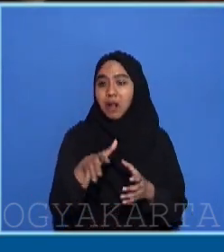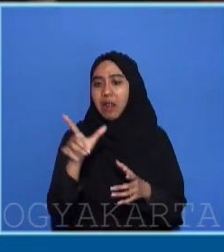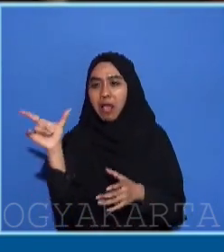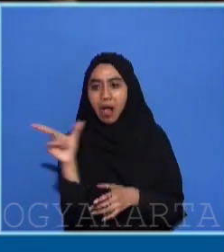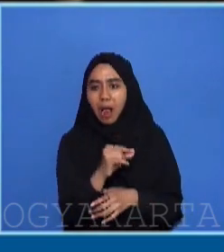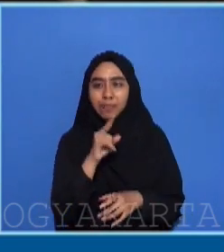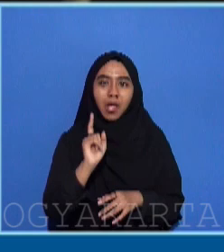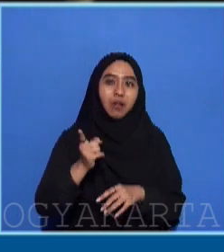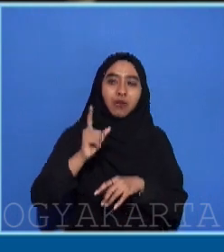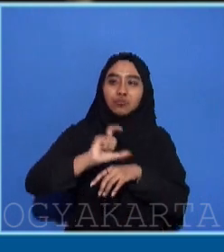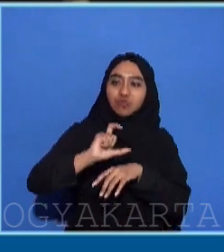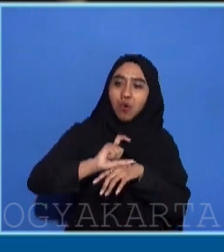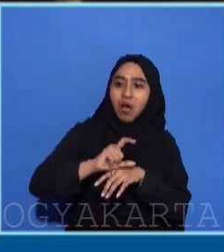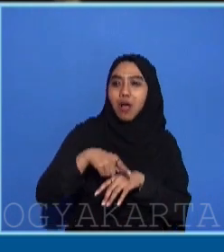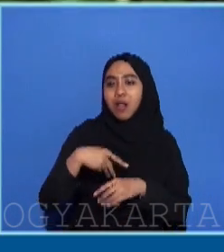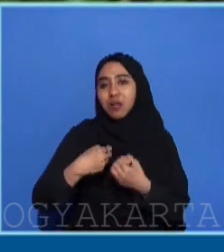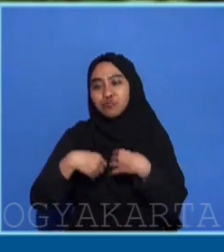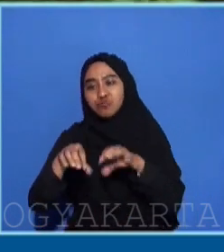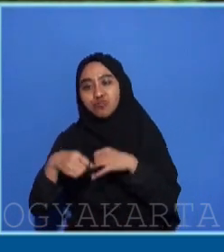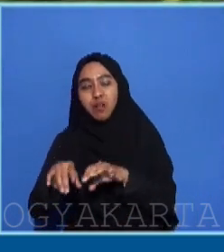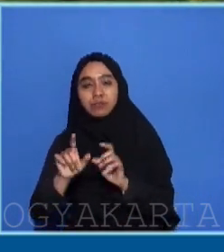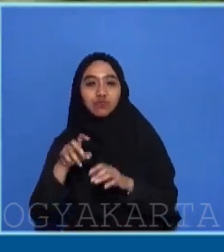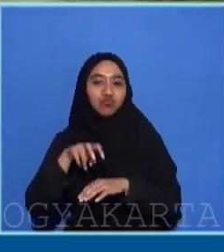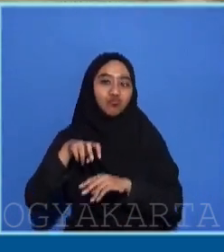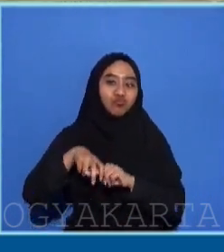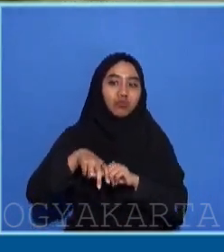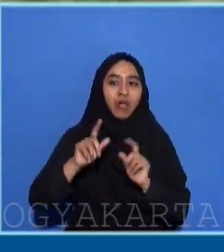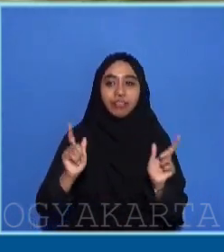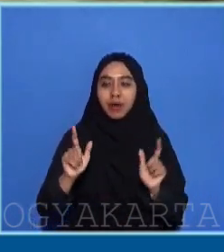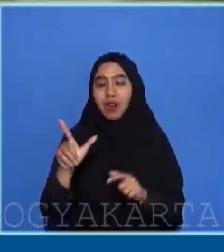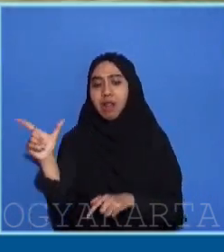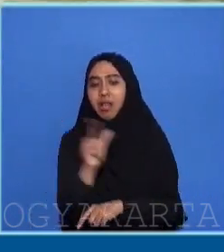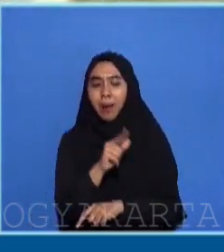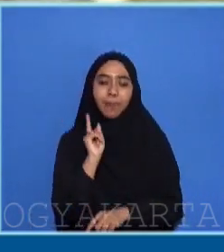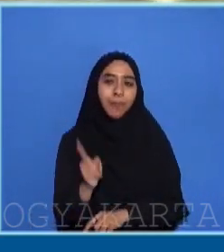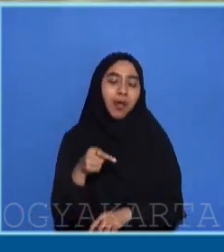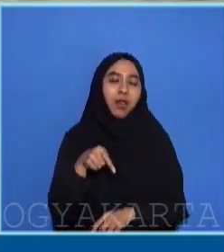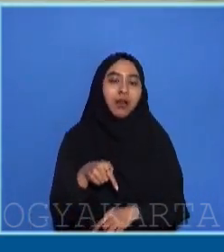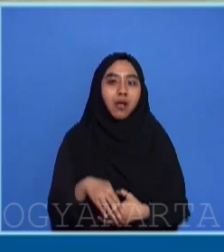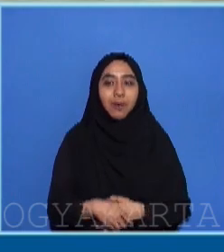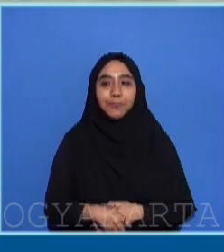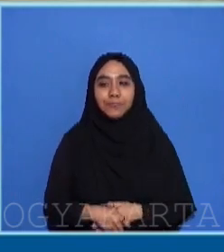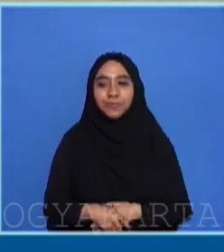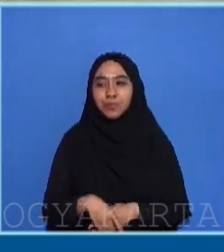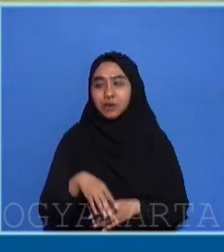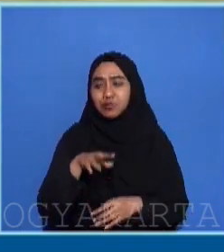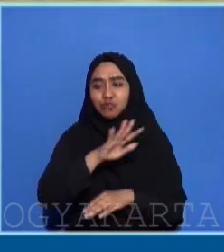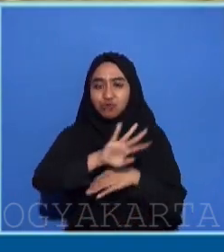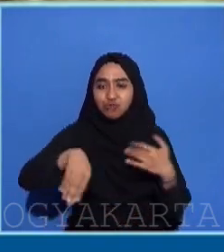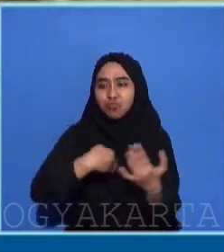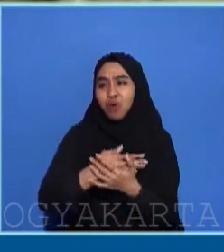wand-wande ing singgiring Kedung tolok laladan men tasih Asri Lan alami Kani